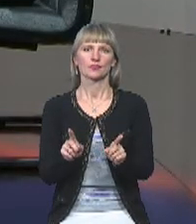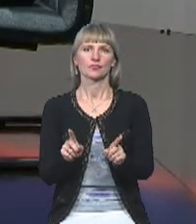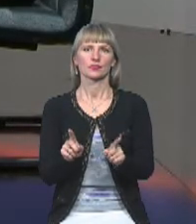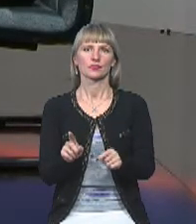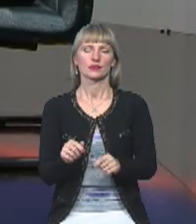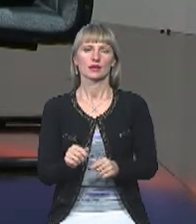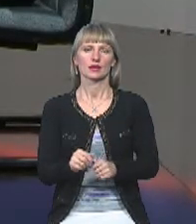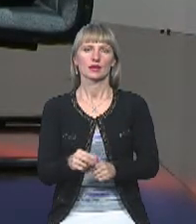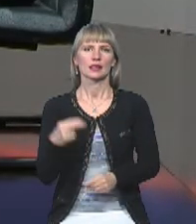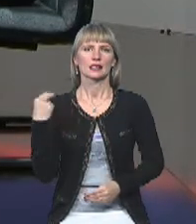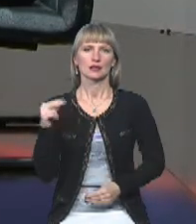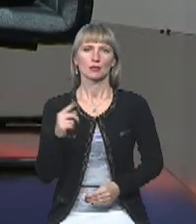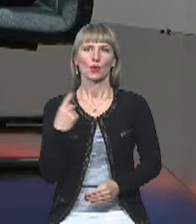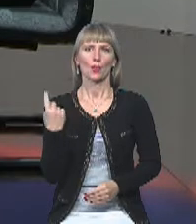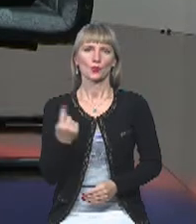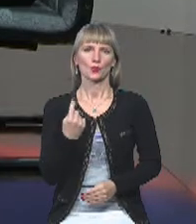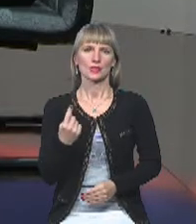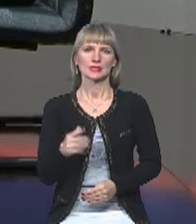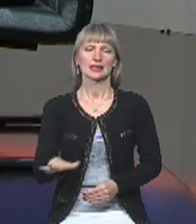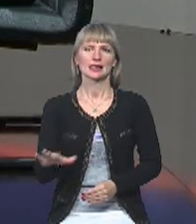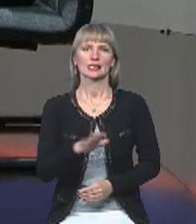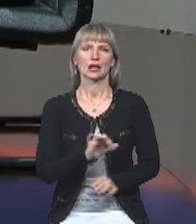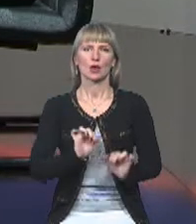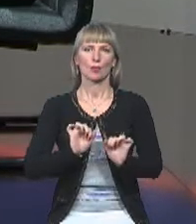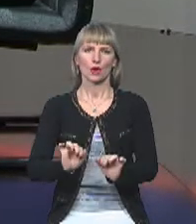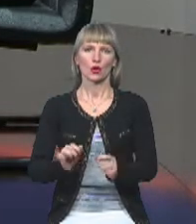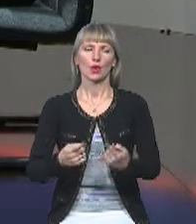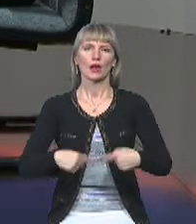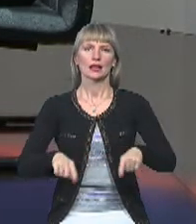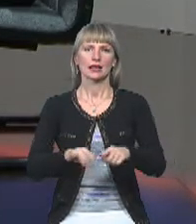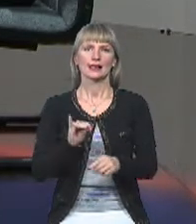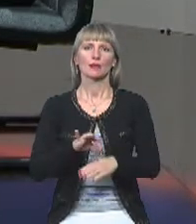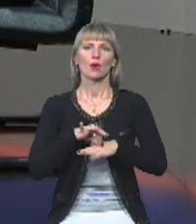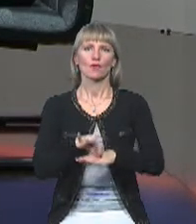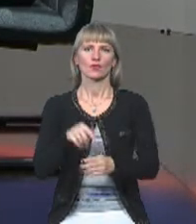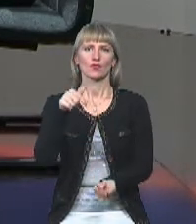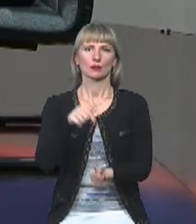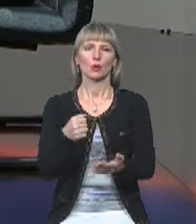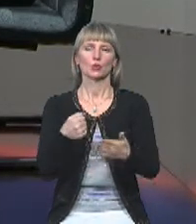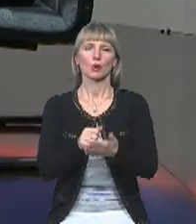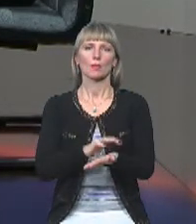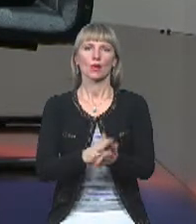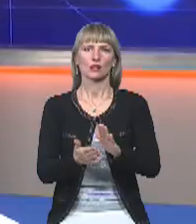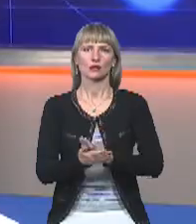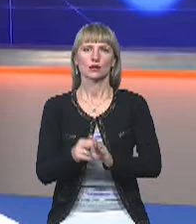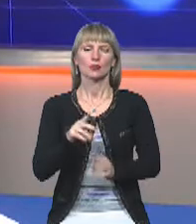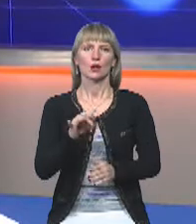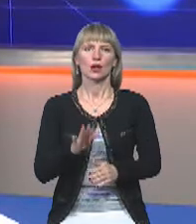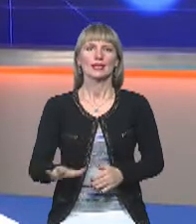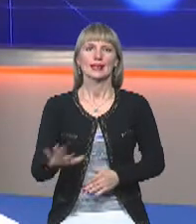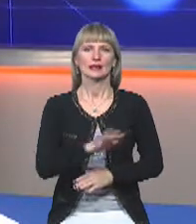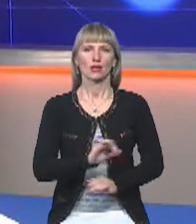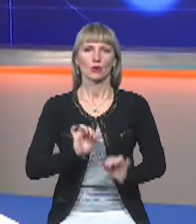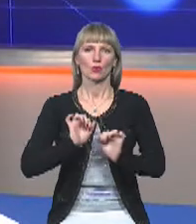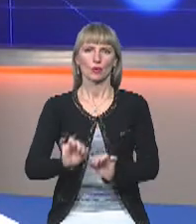сам в Запорізькій області територіальна оборона організована і проводиться відповідно до положення про територіальну